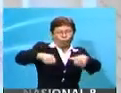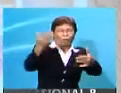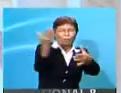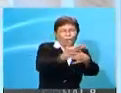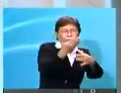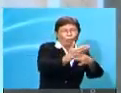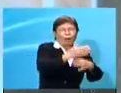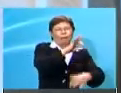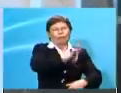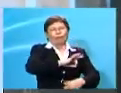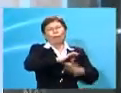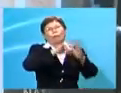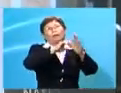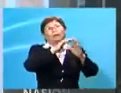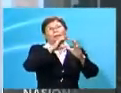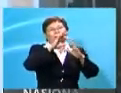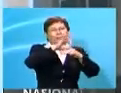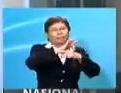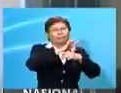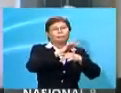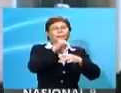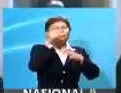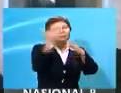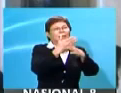peruntungan perlembagaan itu